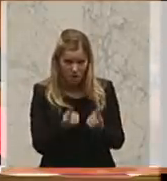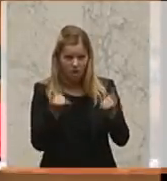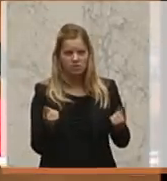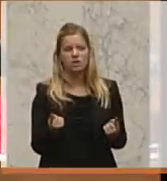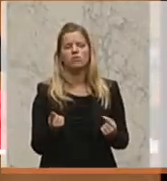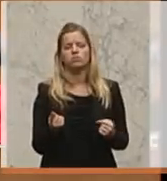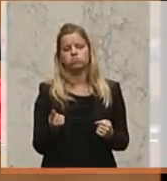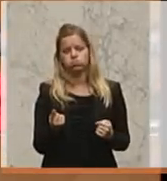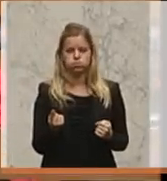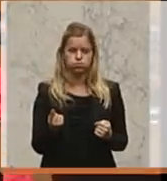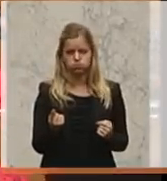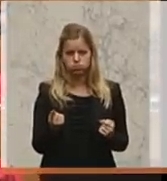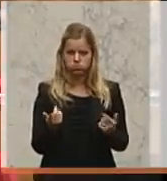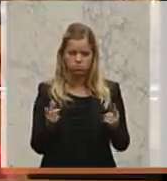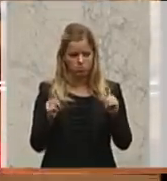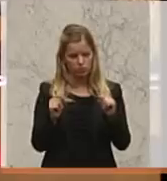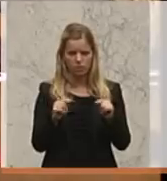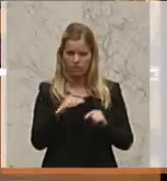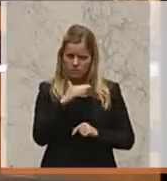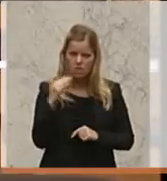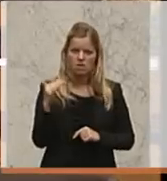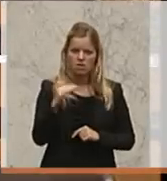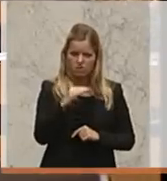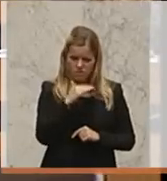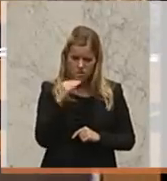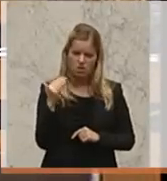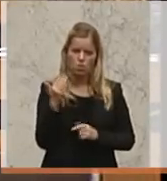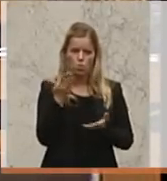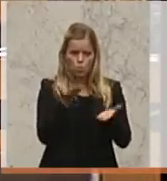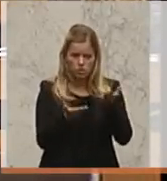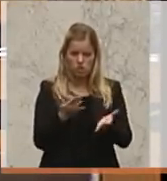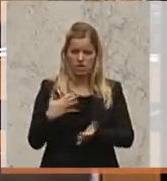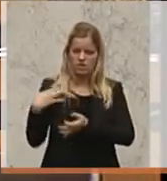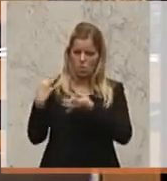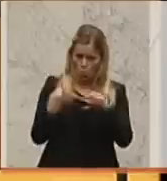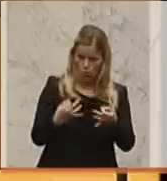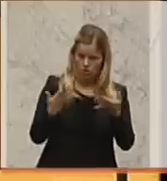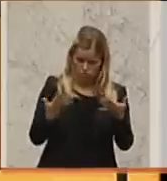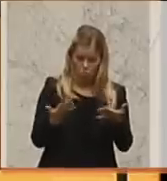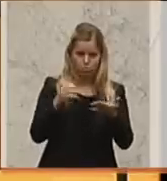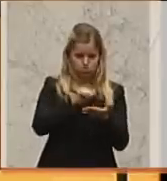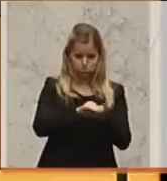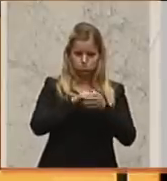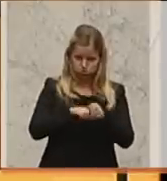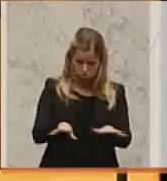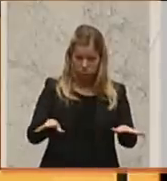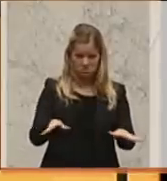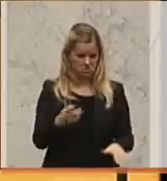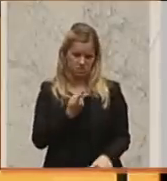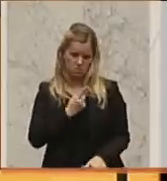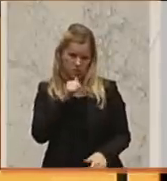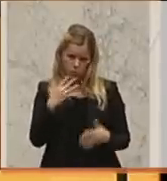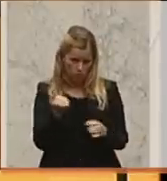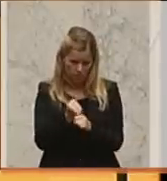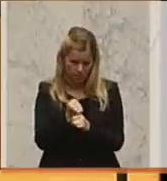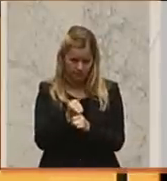viele unterschiedliche Wiederholungen erschienen, hätte ich nicht gemacht. Im gestrigen Report bewertet